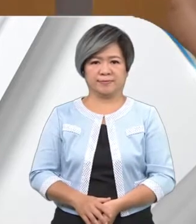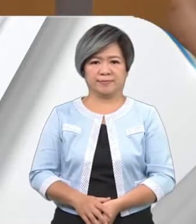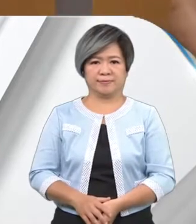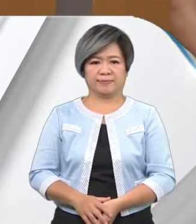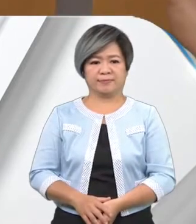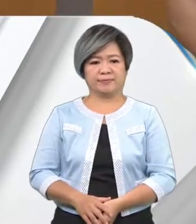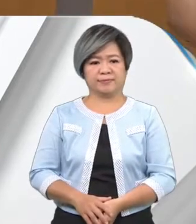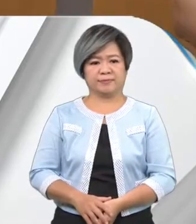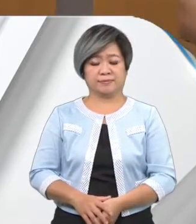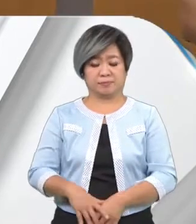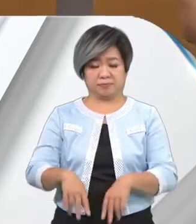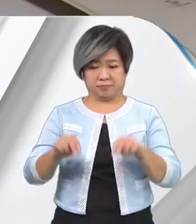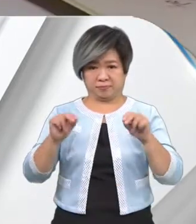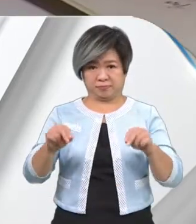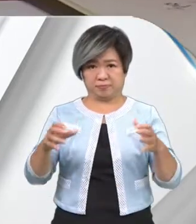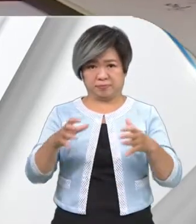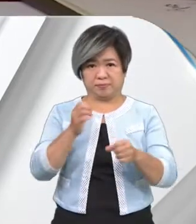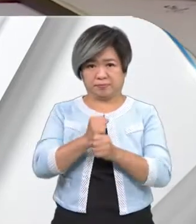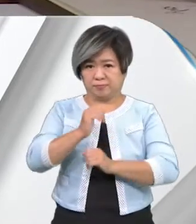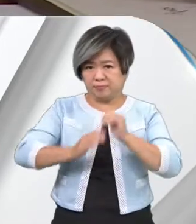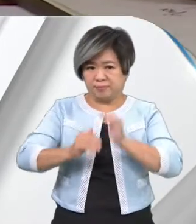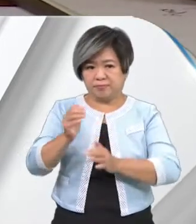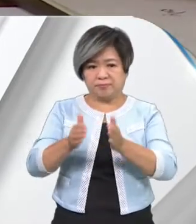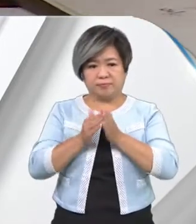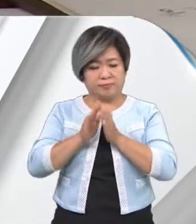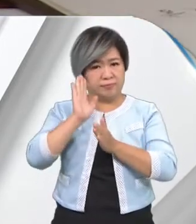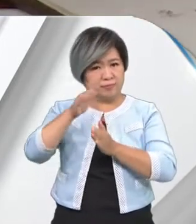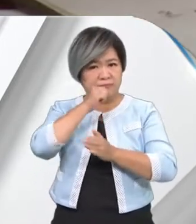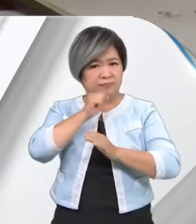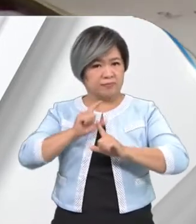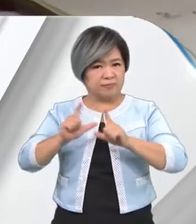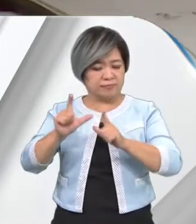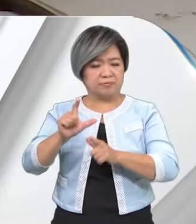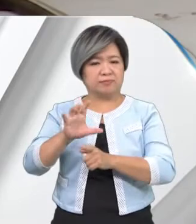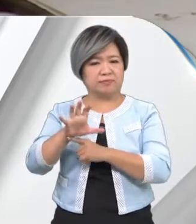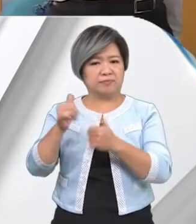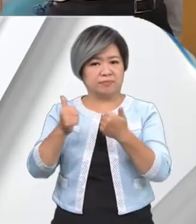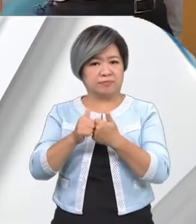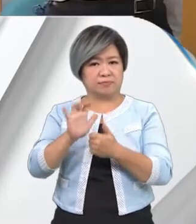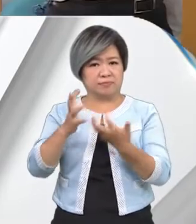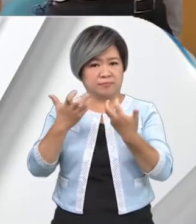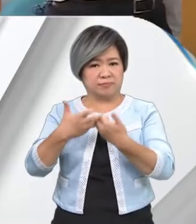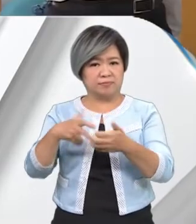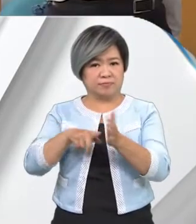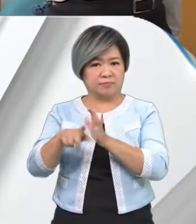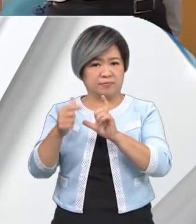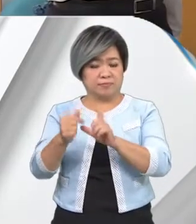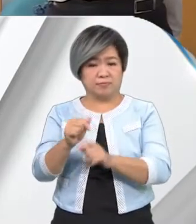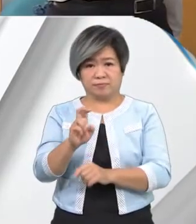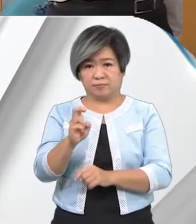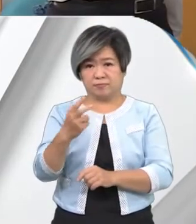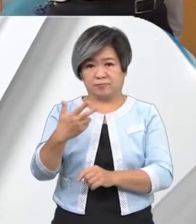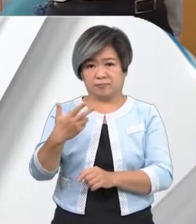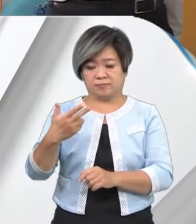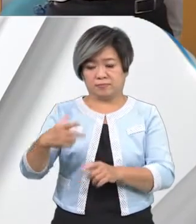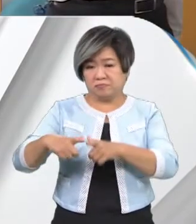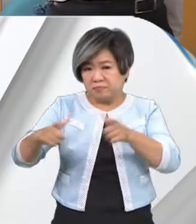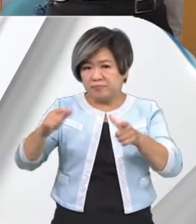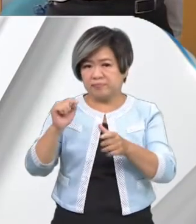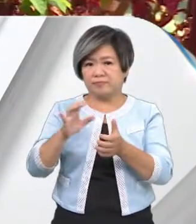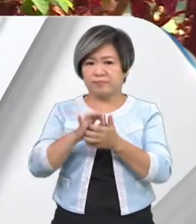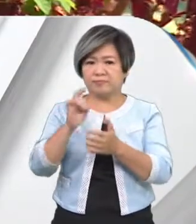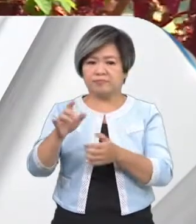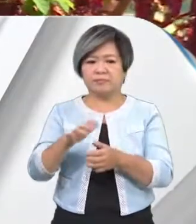前面合作批蒙绿，下一摆推动天然农肥，今年呢已经设置公顷有机专区，三省的五干、六省法干也得，大